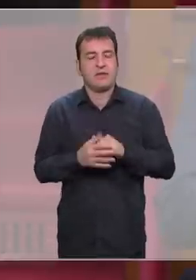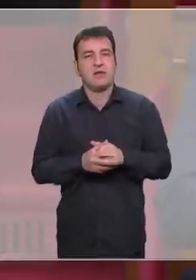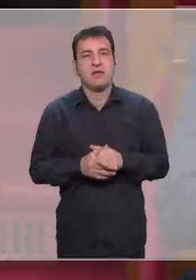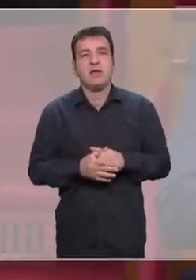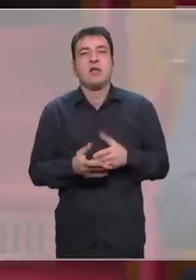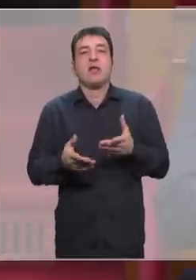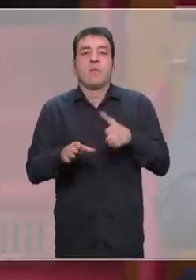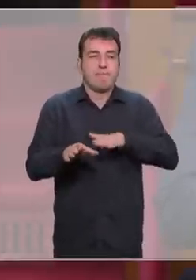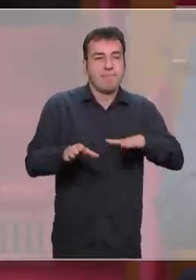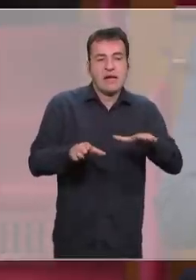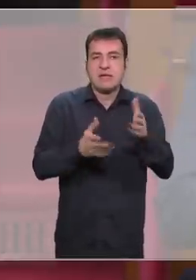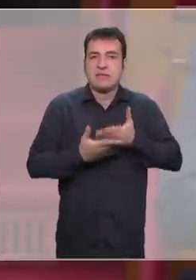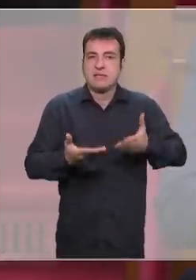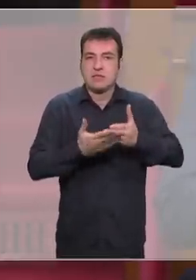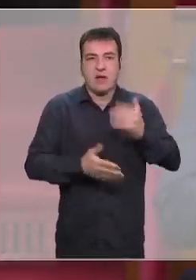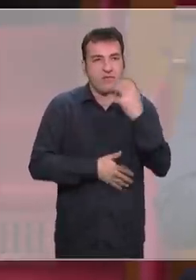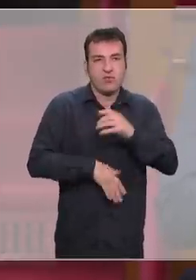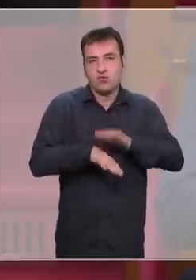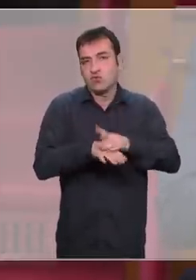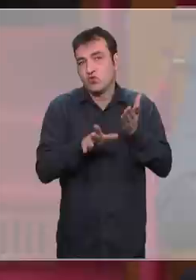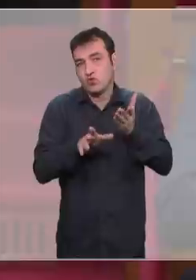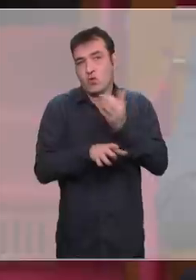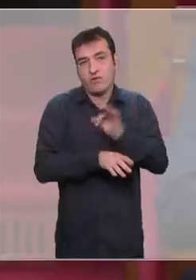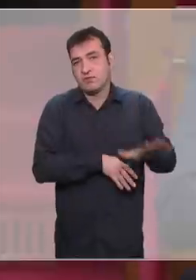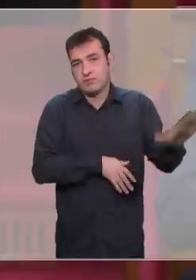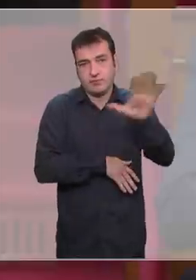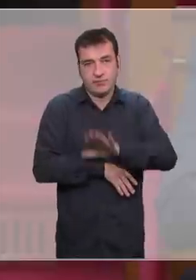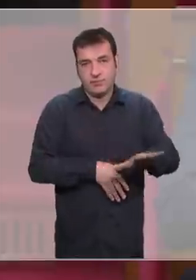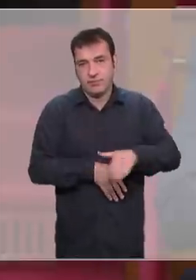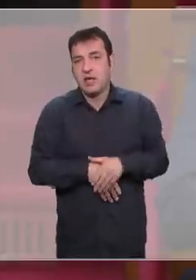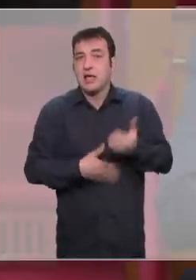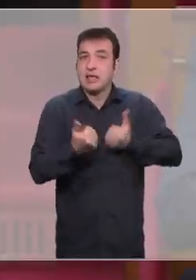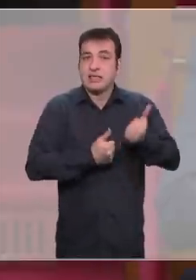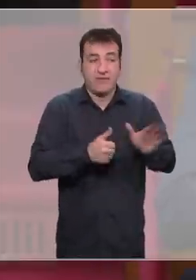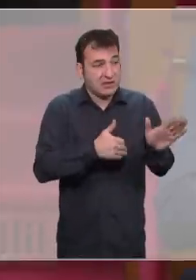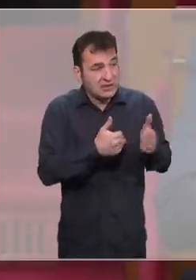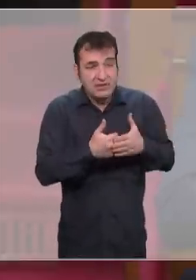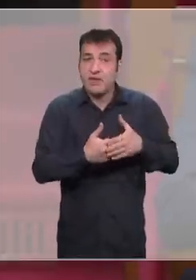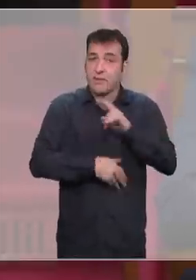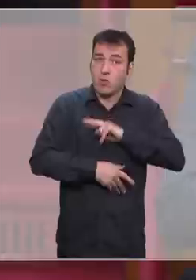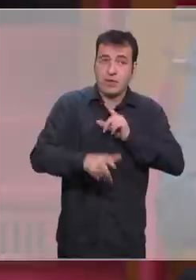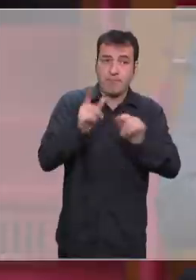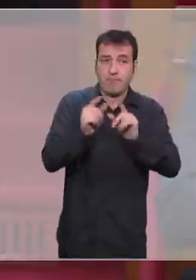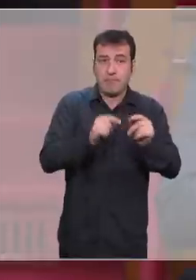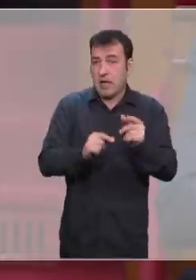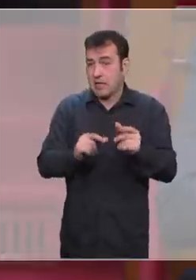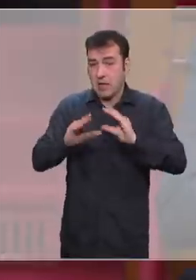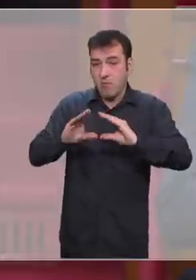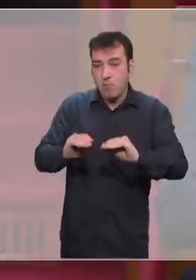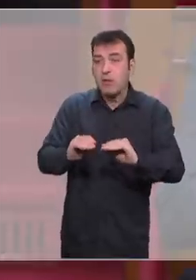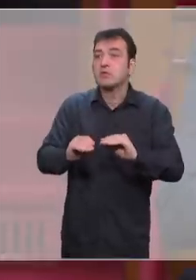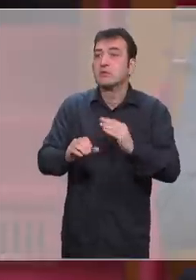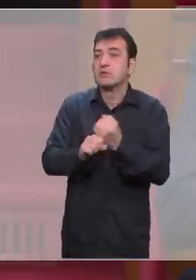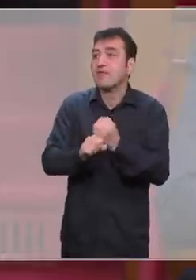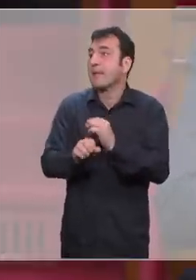notre territoire, des services d'urgence qui ferment, des départs à la retraite, des postes vacants. Des milliers de Français n'arrivent plus à avoir accès